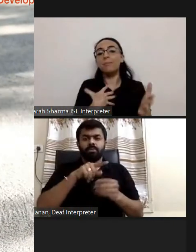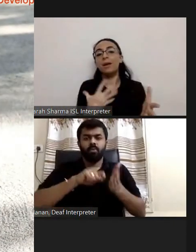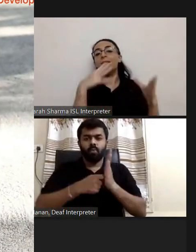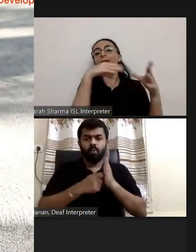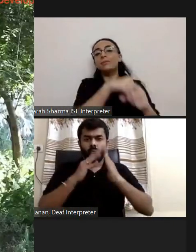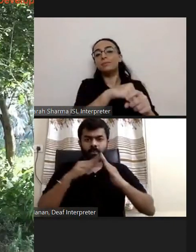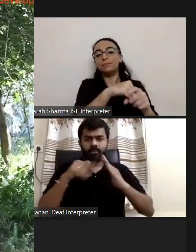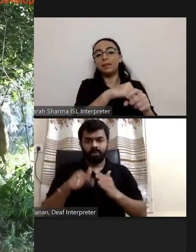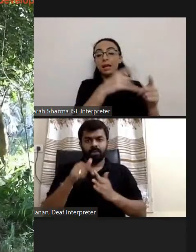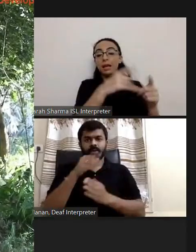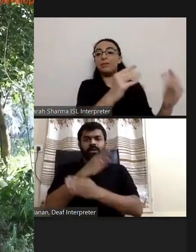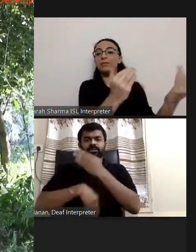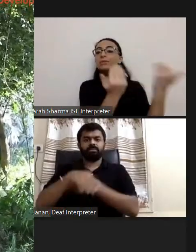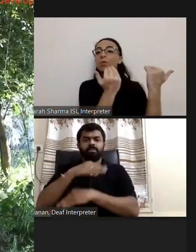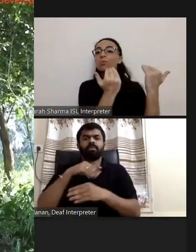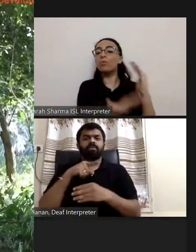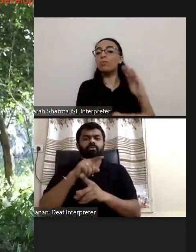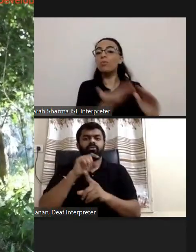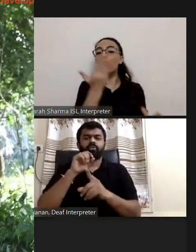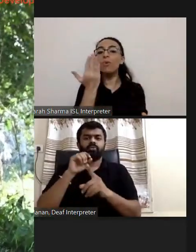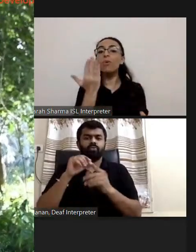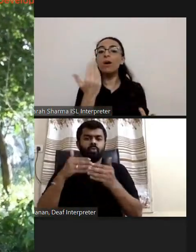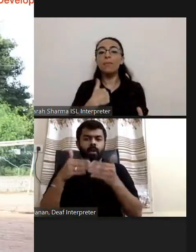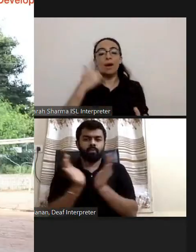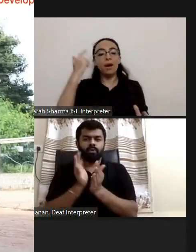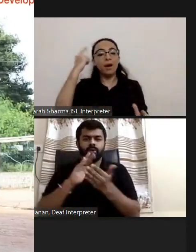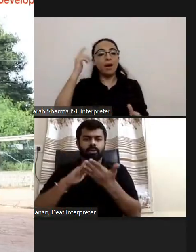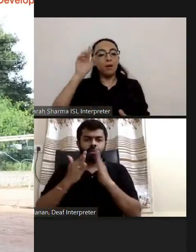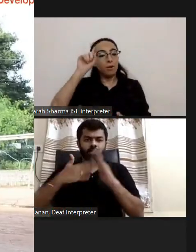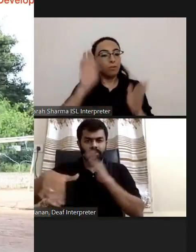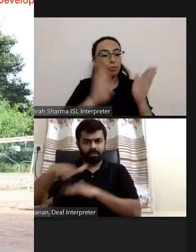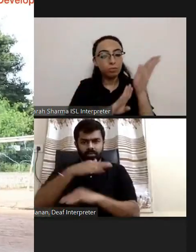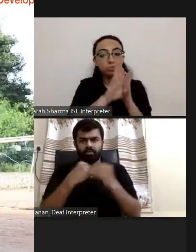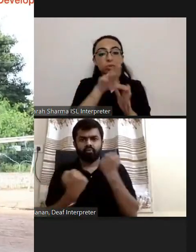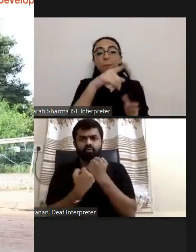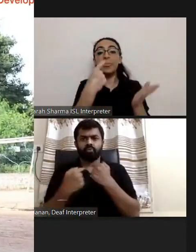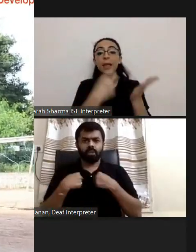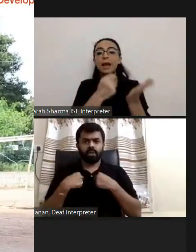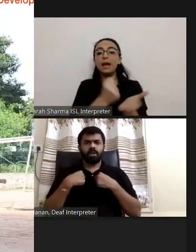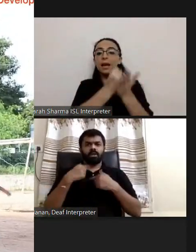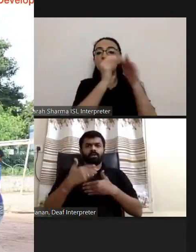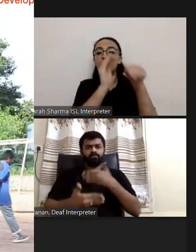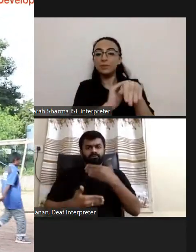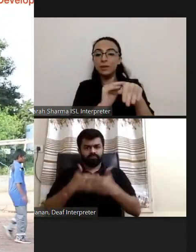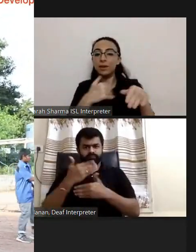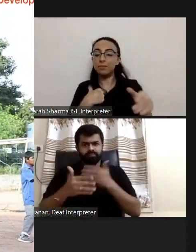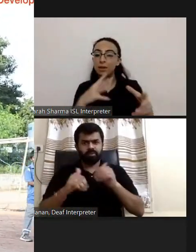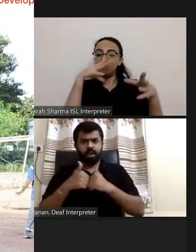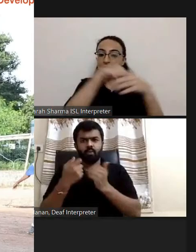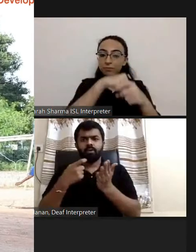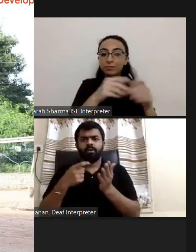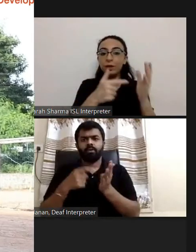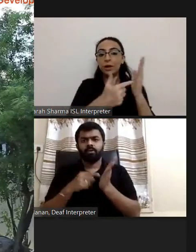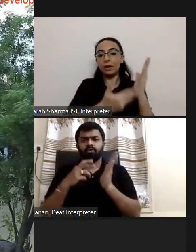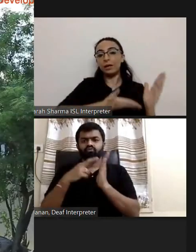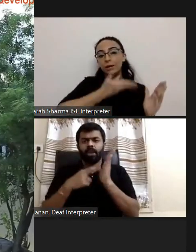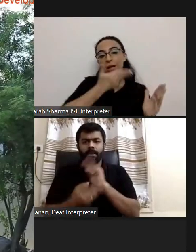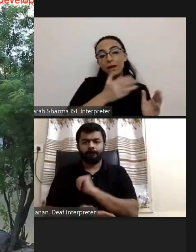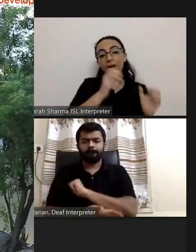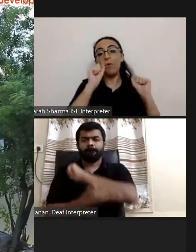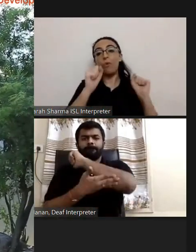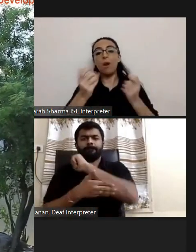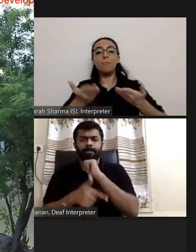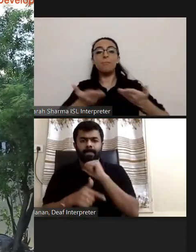కార్యక్రమానికి చేర్పించడం జరిగింది. దానివలన ట్రైనింగులు అన్నీ ఇచ్చి